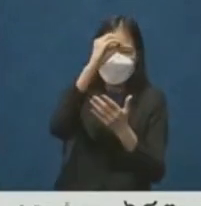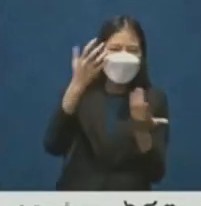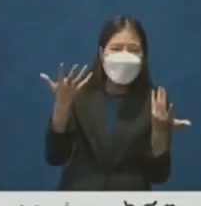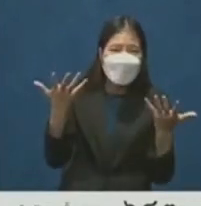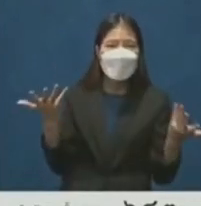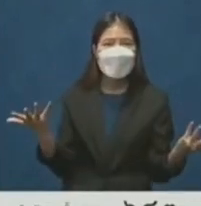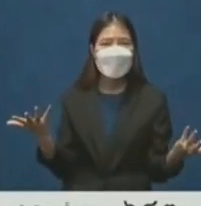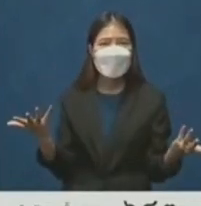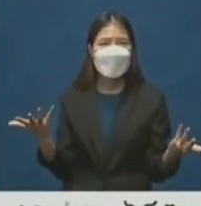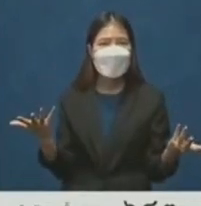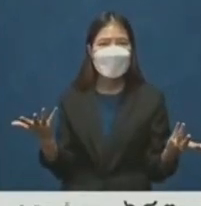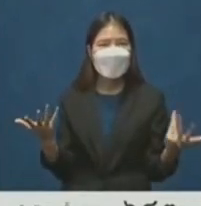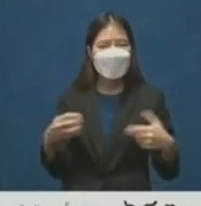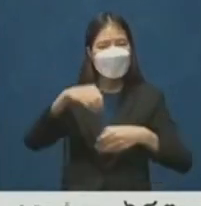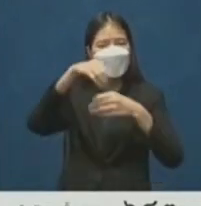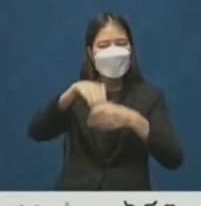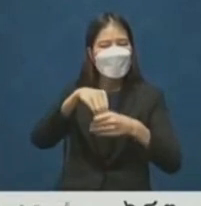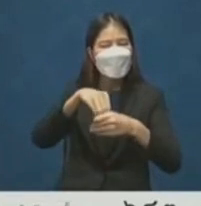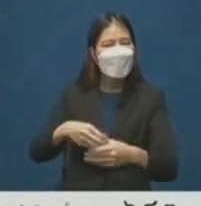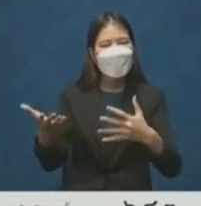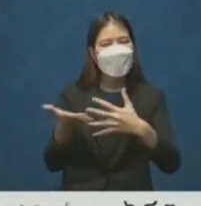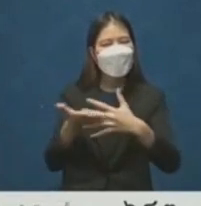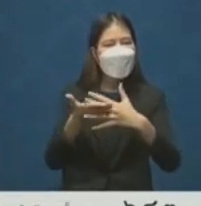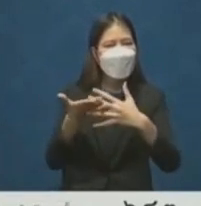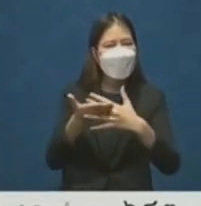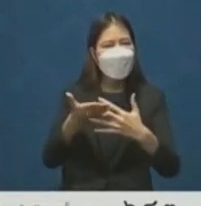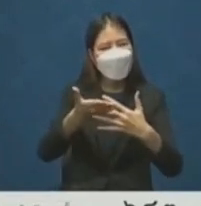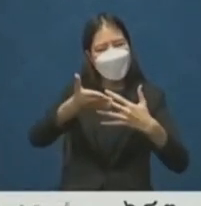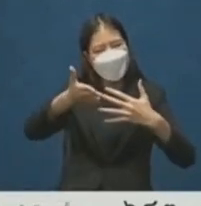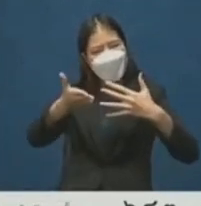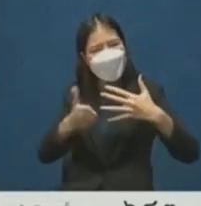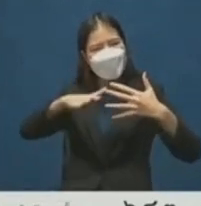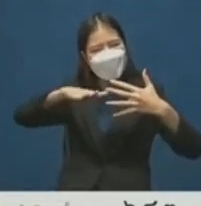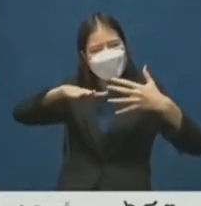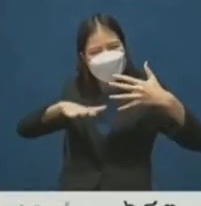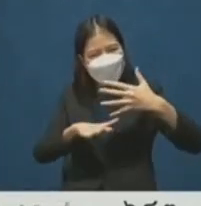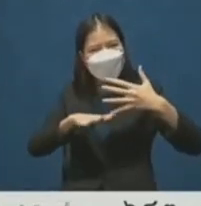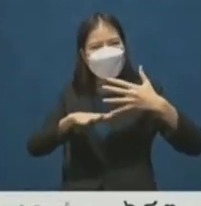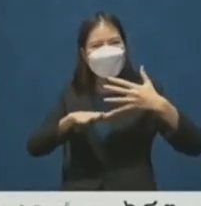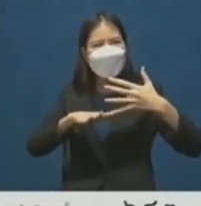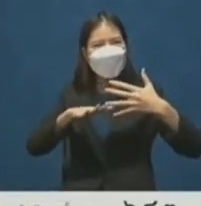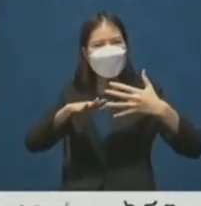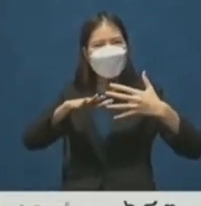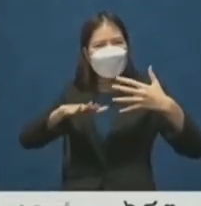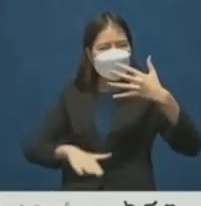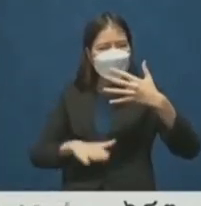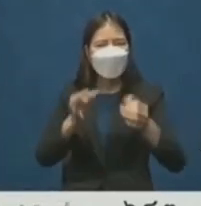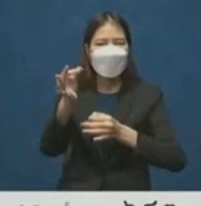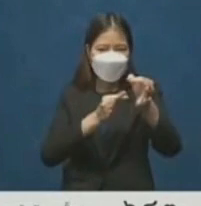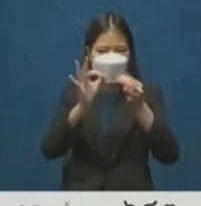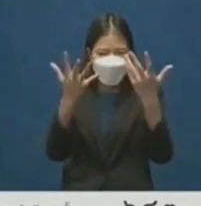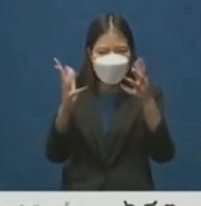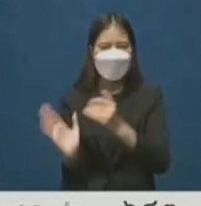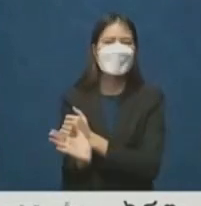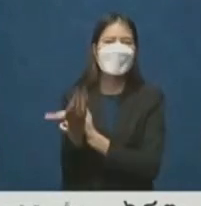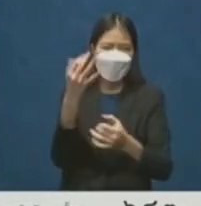นไม่ได้เรียนหนังสือประเทศไทยแล้วก็อยู่แบบกลางๆไม่ใช่กลางๆด้วยลงมาข้างล่างด้วยนะครับ